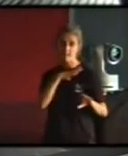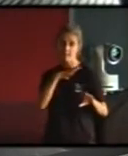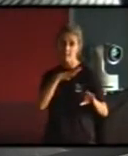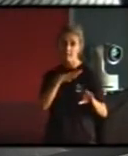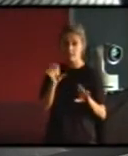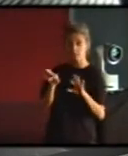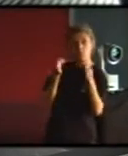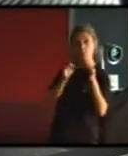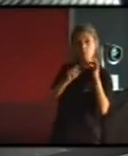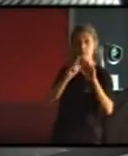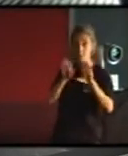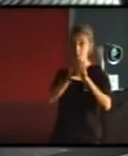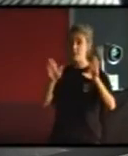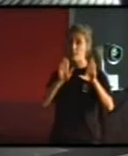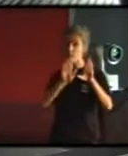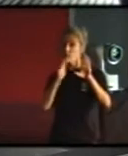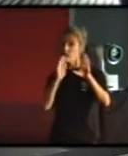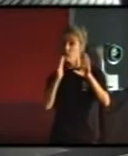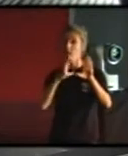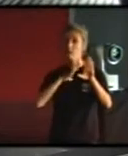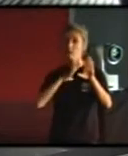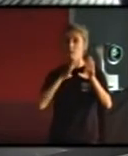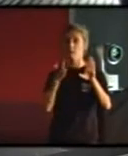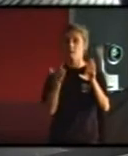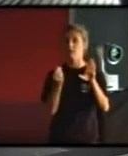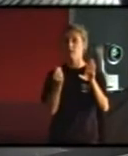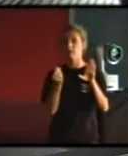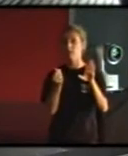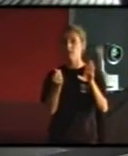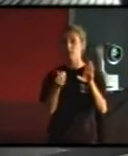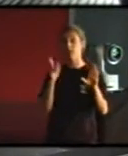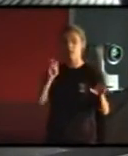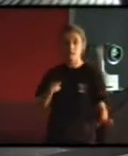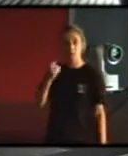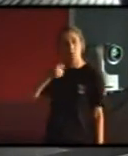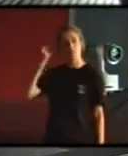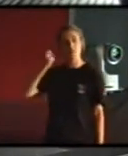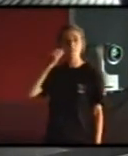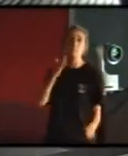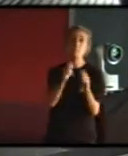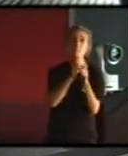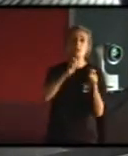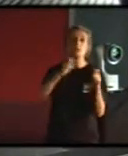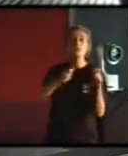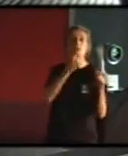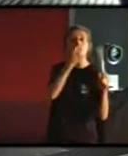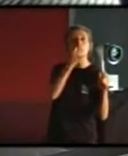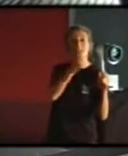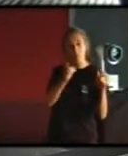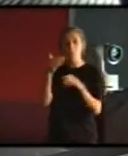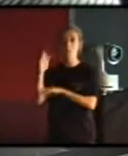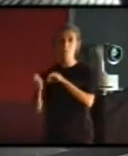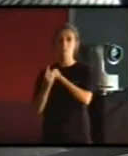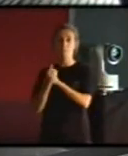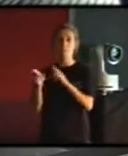un verre qui ne soit pas plat, et qui était plus cher qu'un verre industriel, pour suggérer que c'est le